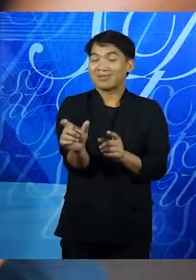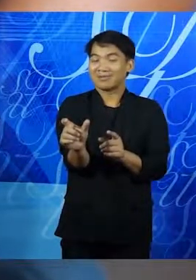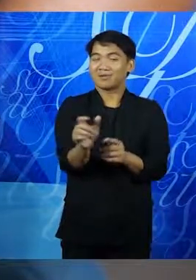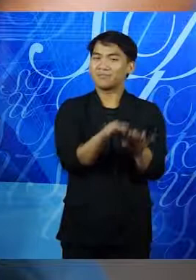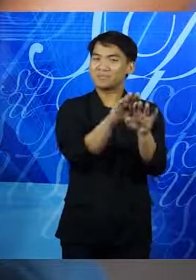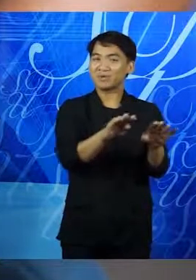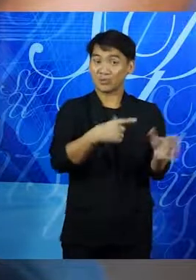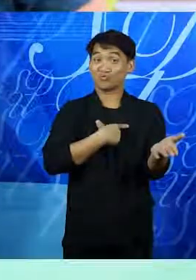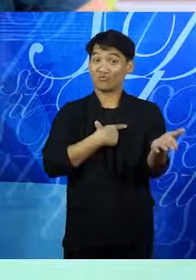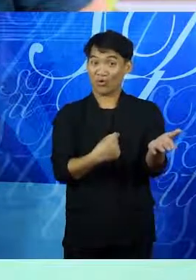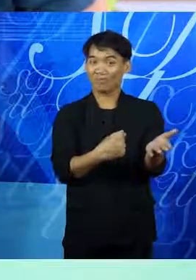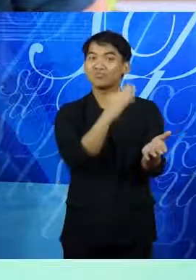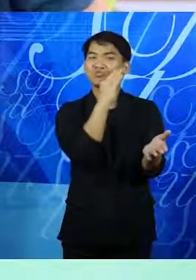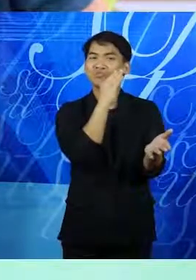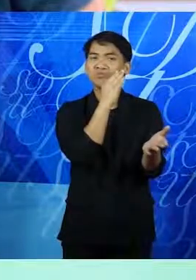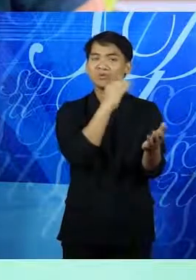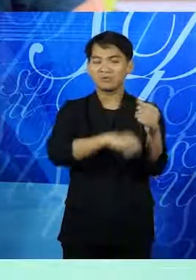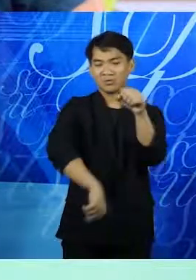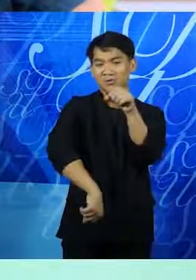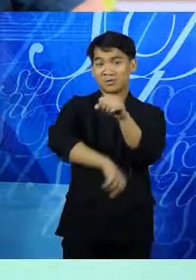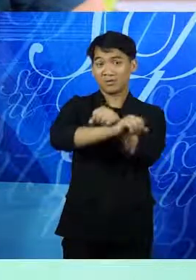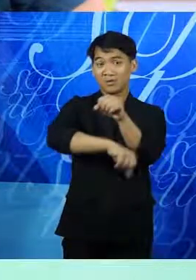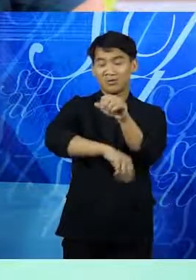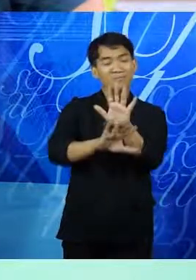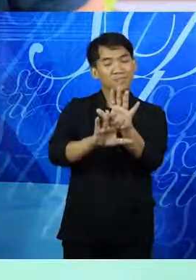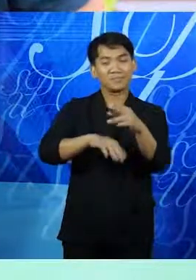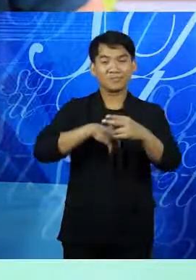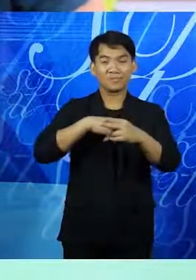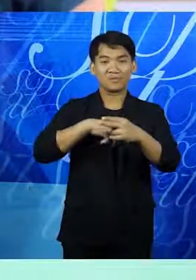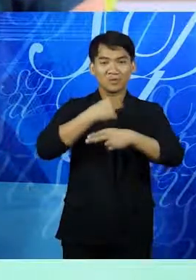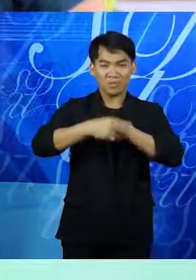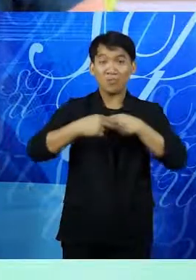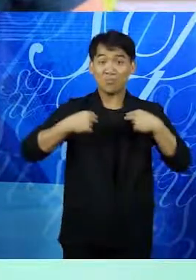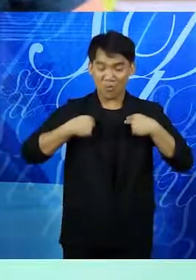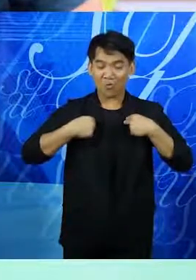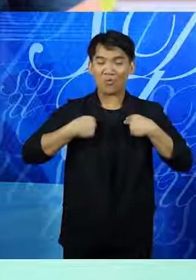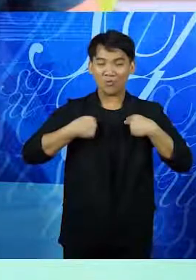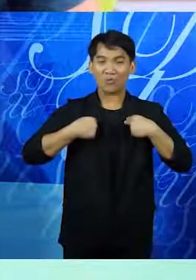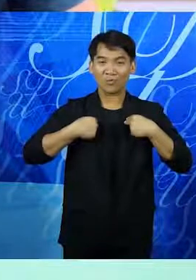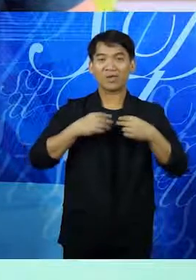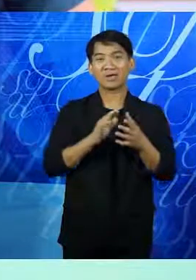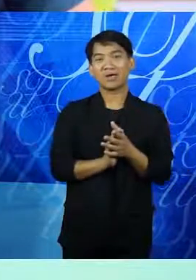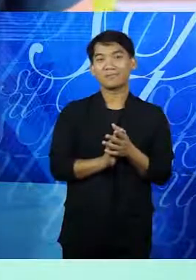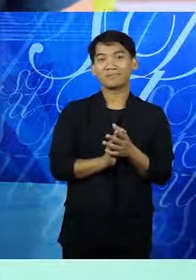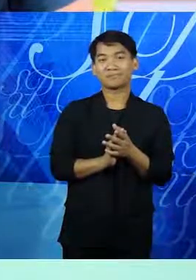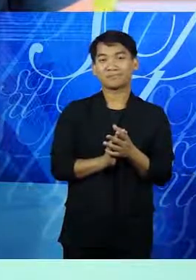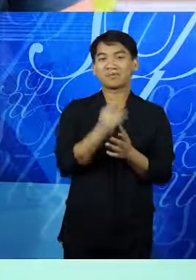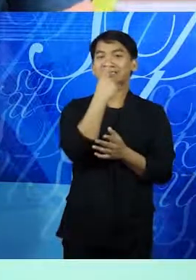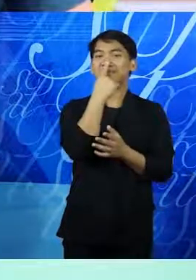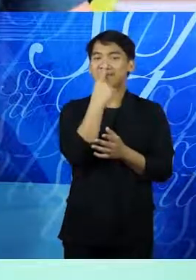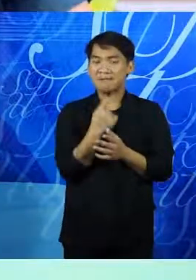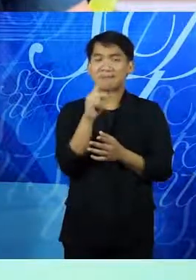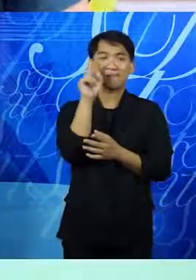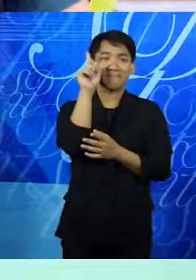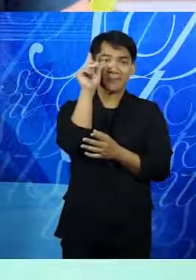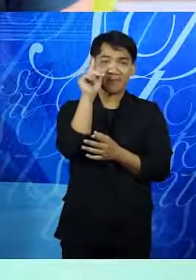อบนะอย่างเช่นถ้าชอบลูกบอลนะคะจะมีบอลสีแดงบอลสีเขียวบอลอันใหญ่บอลอันเล็กน